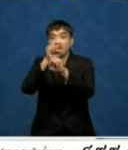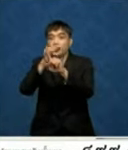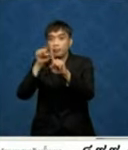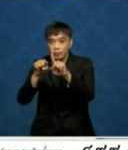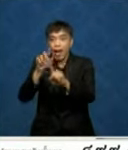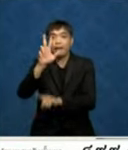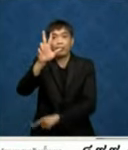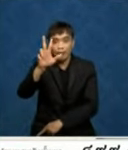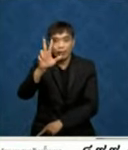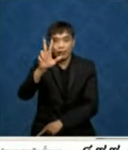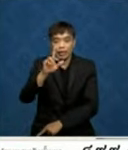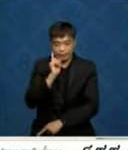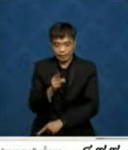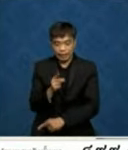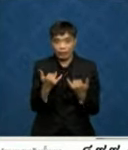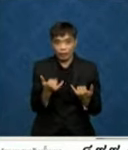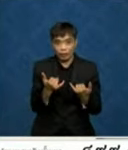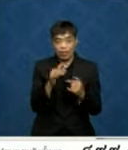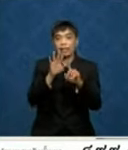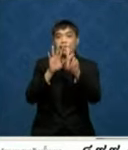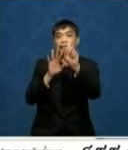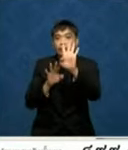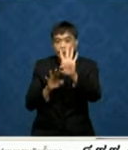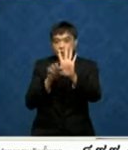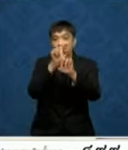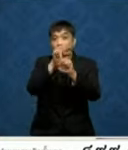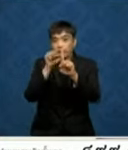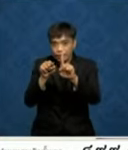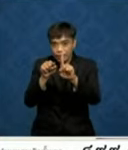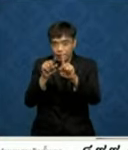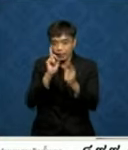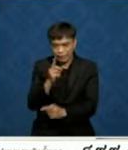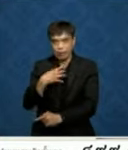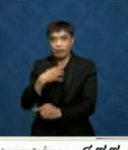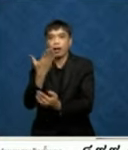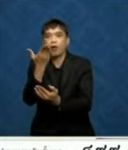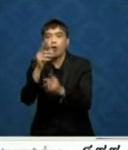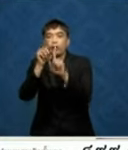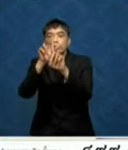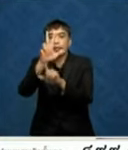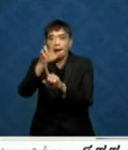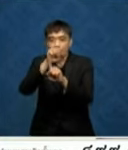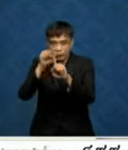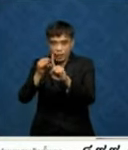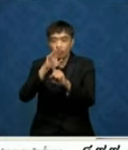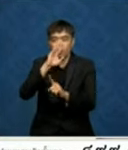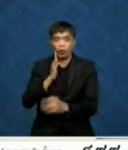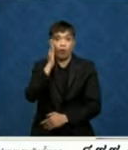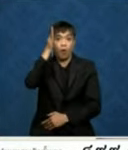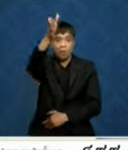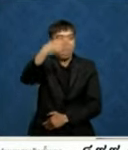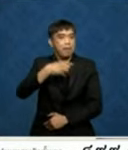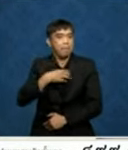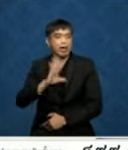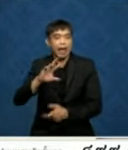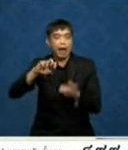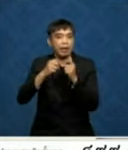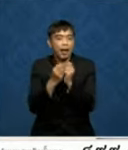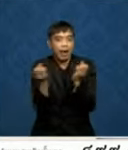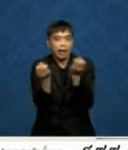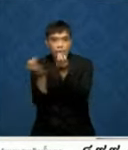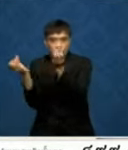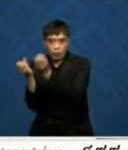ณร้อยละ4เป็นหมุดหมายที่สำคัญที่จำเป็นถ้าหากต้องการหลีกเลี่ยงวิกฤตการเงินการคลังในอนาคตท่านประธาน